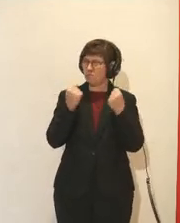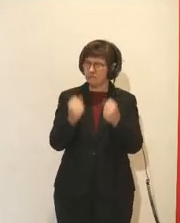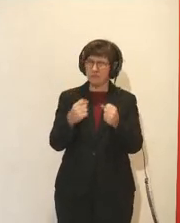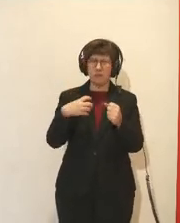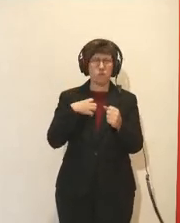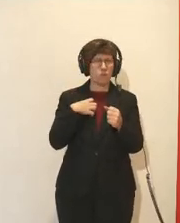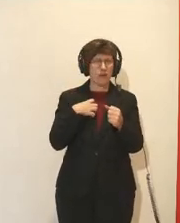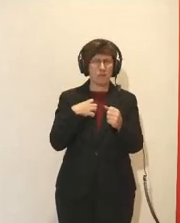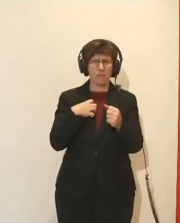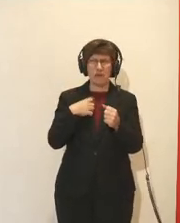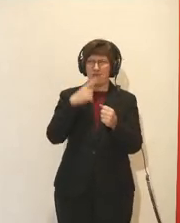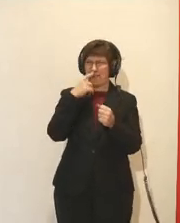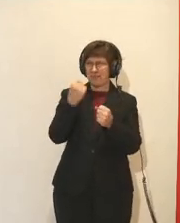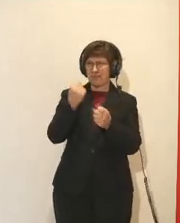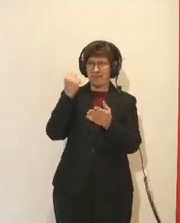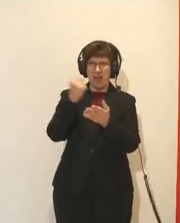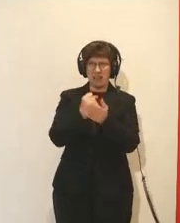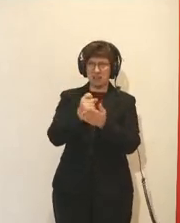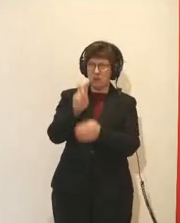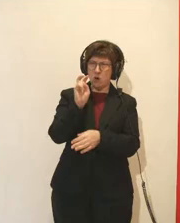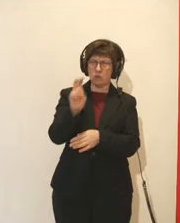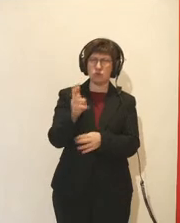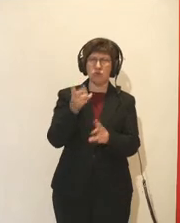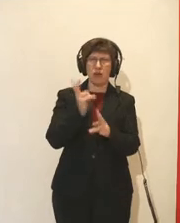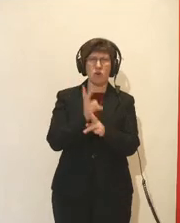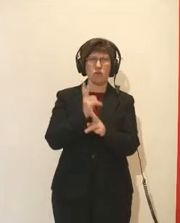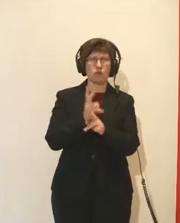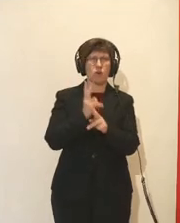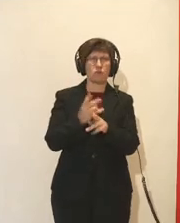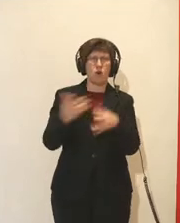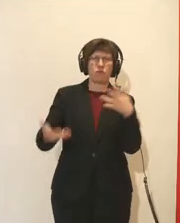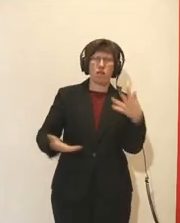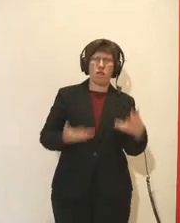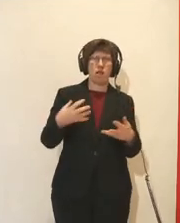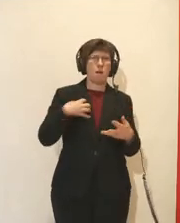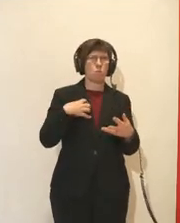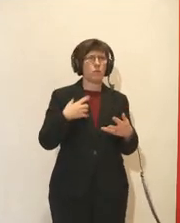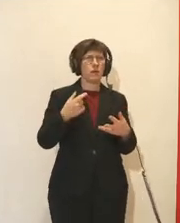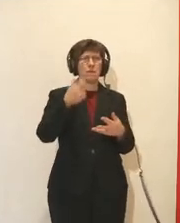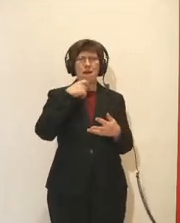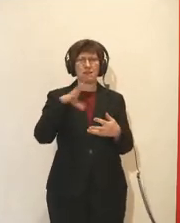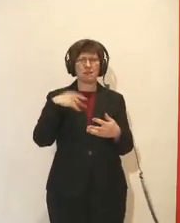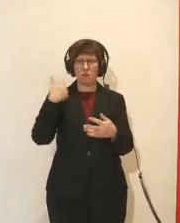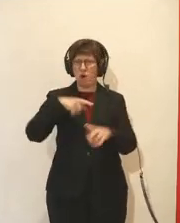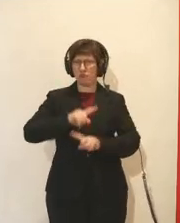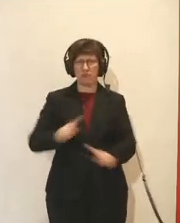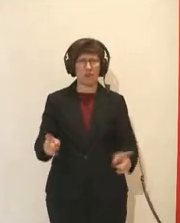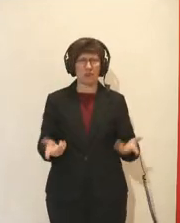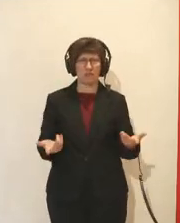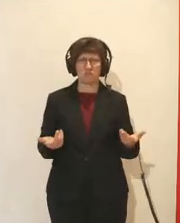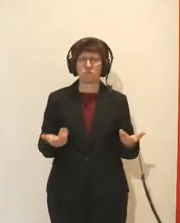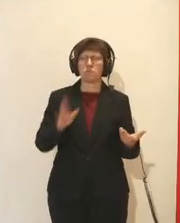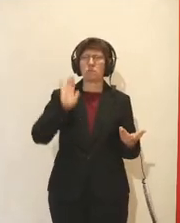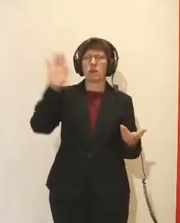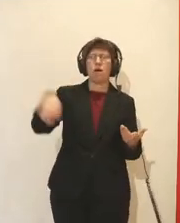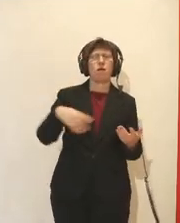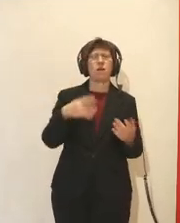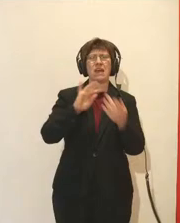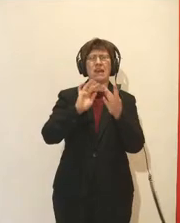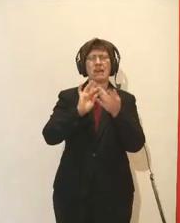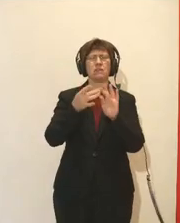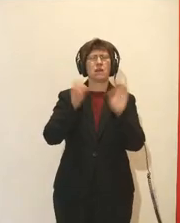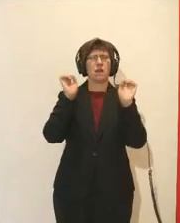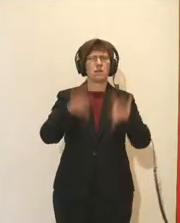wenn man sich an sicherheit wird man oftmals das problem hat dass man nicht ernst genommen wird und dass gesagt wird dann gehen sie doch auch im internet oder dann